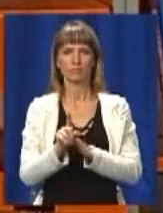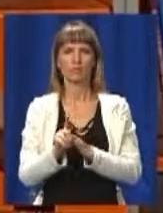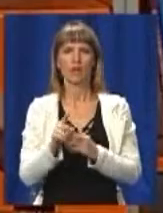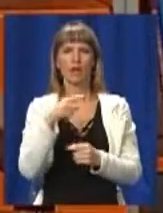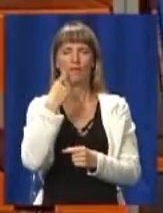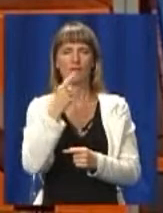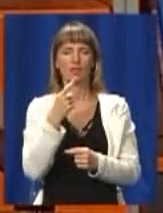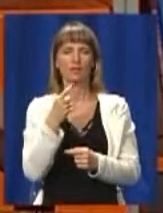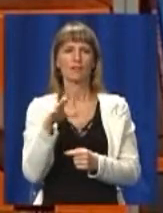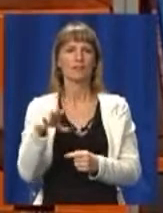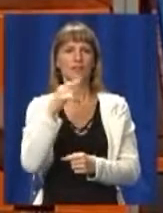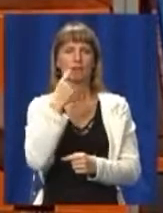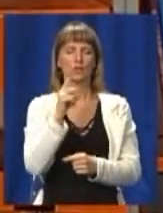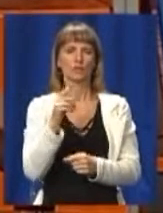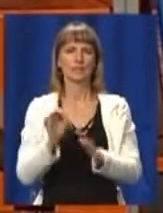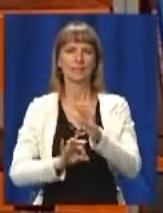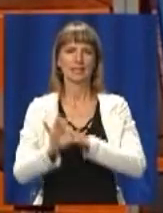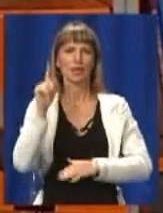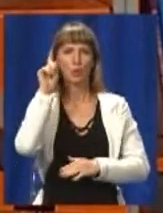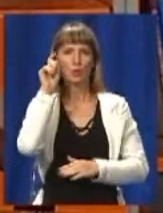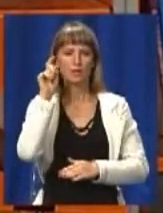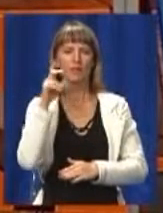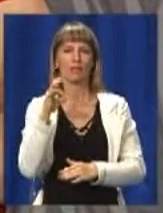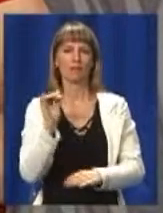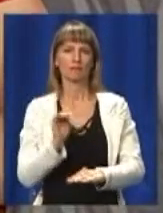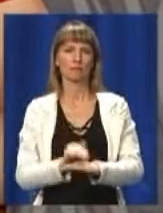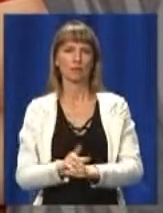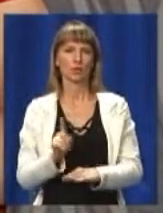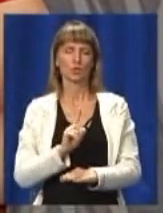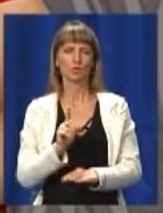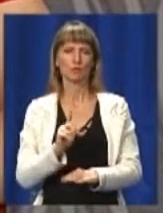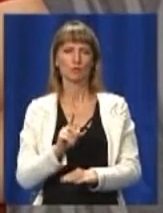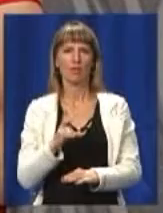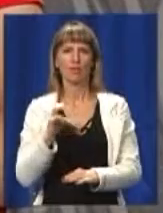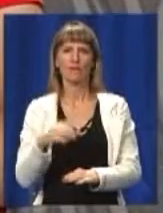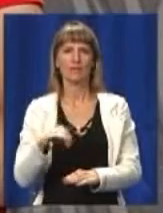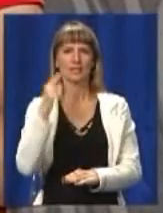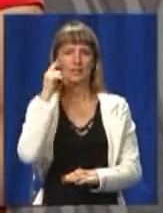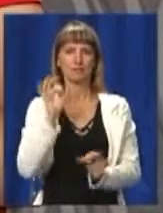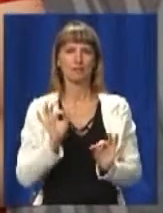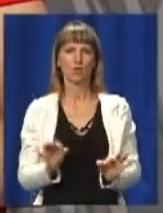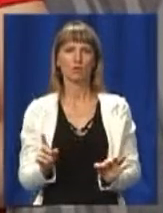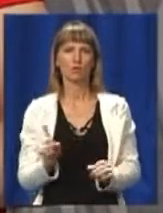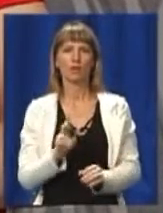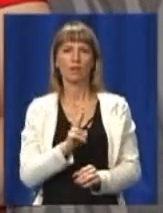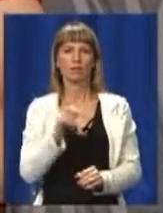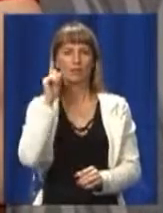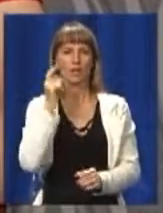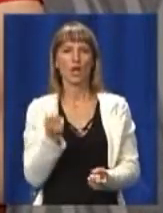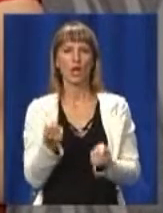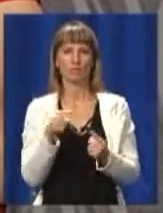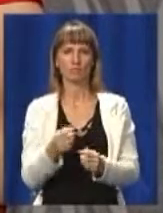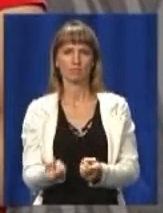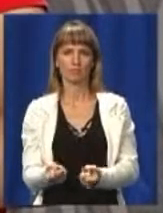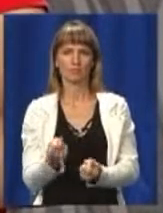навіть начебто всі кажуть, що вона зі Східної Туреччини, а виявляється, що навіть не всі знають ту правду, що ніхто і не знає, звідки вона